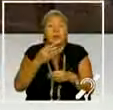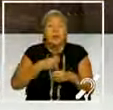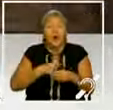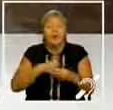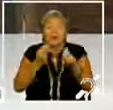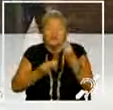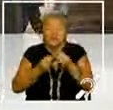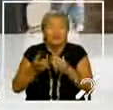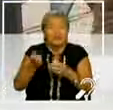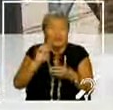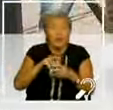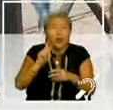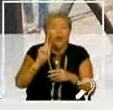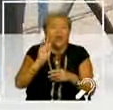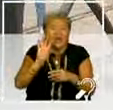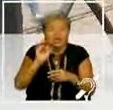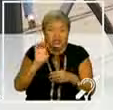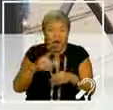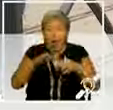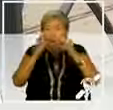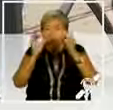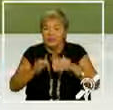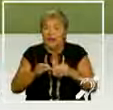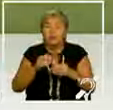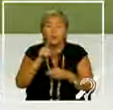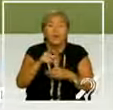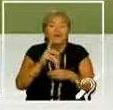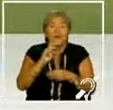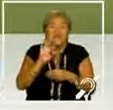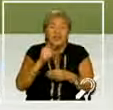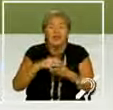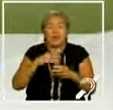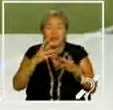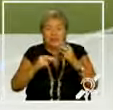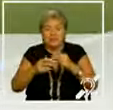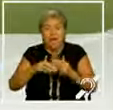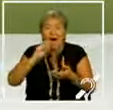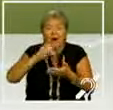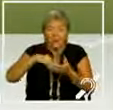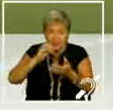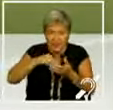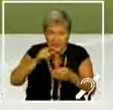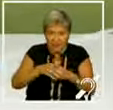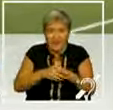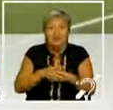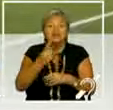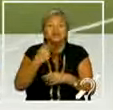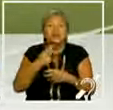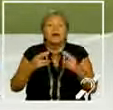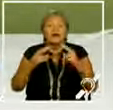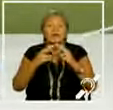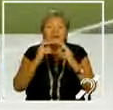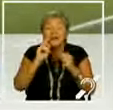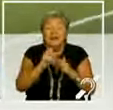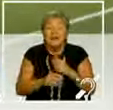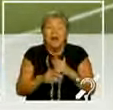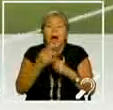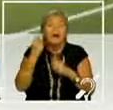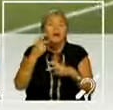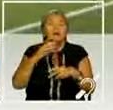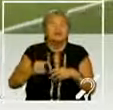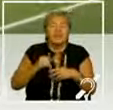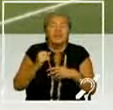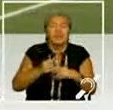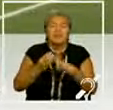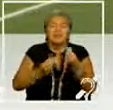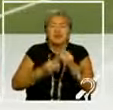iarăși în Ghencea contractul dintre FCSB și csa Steaua a fost semnat iar Derby ul cu CFR Cluj se poate juca cu 30.000 de fani în tribune